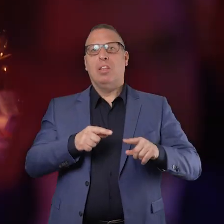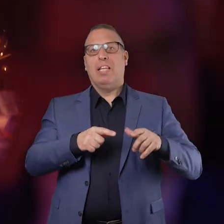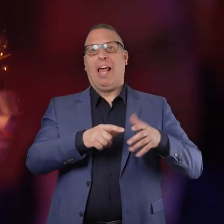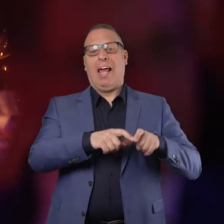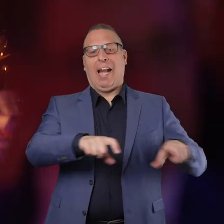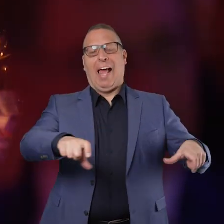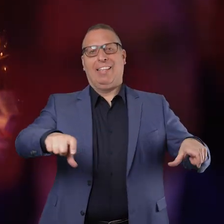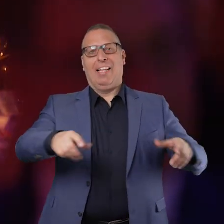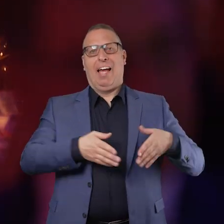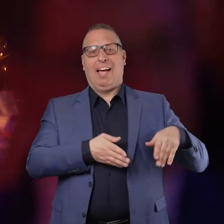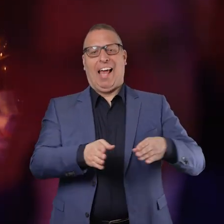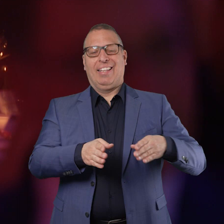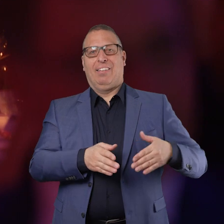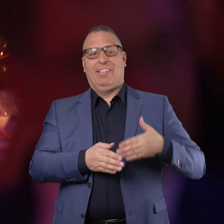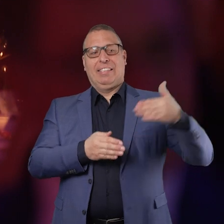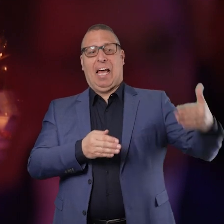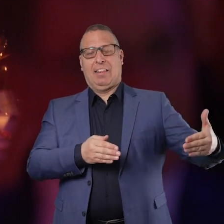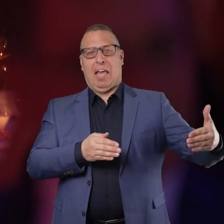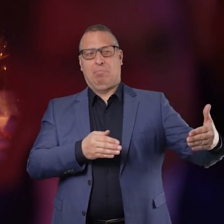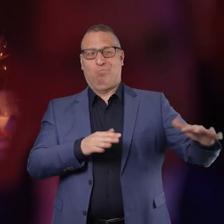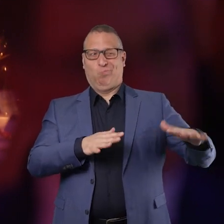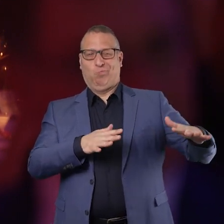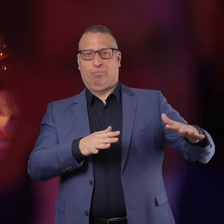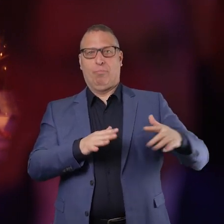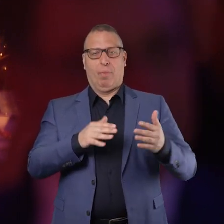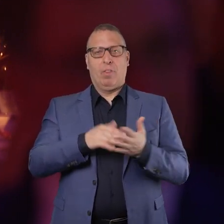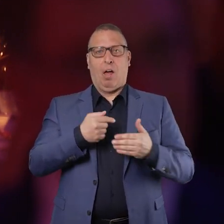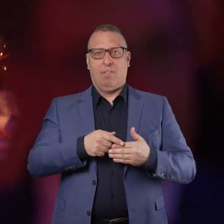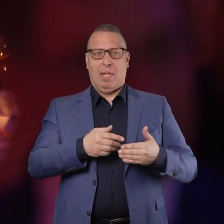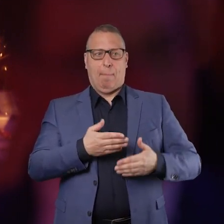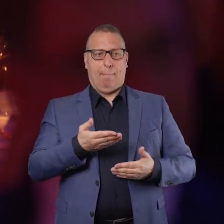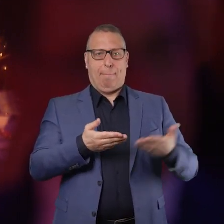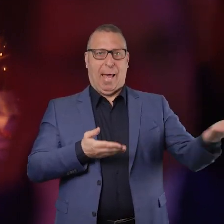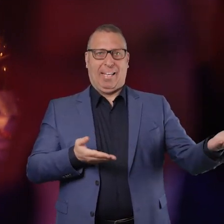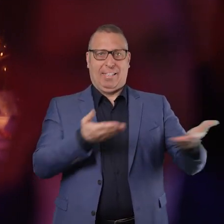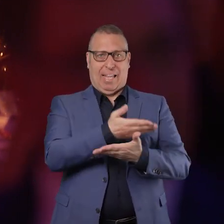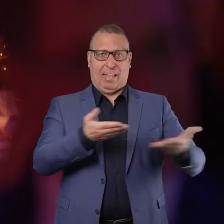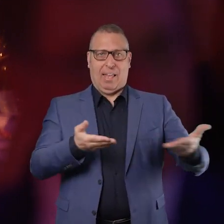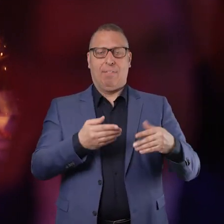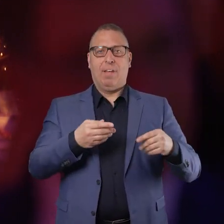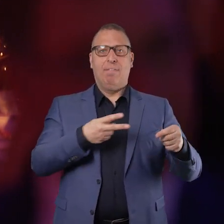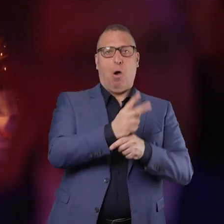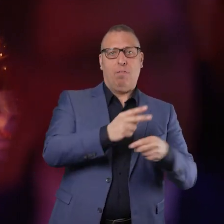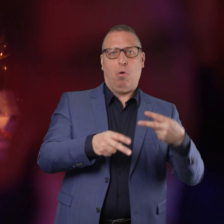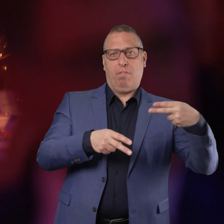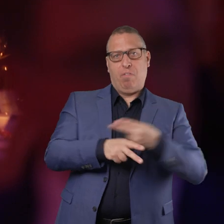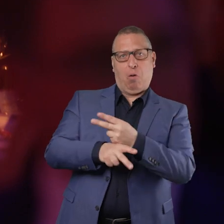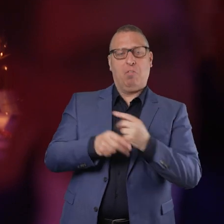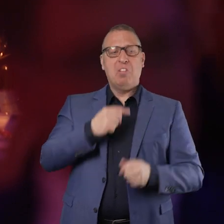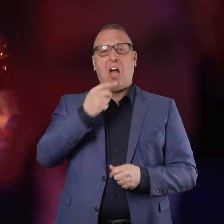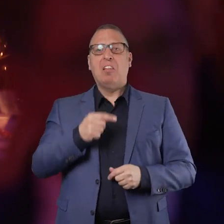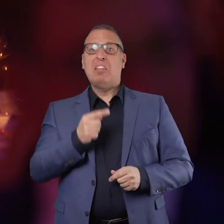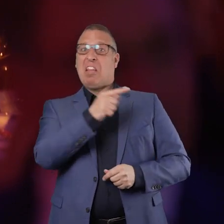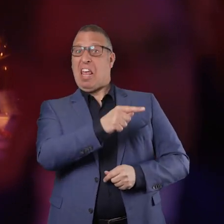anderen Seite des Rheins. Es tauchten beidseitig Vorwürfe auf, die von